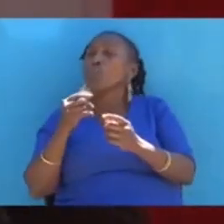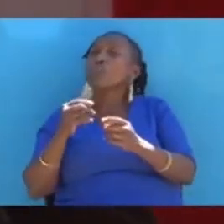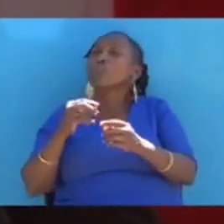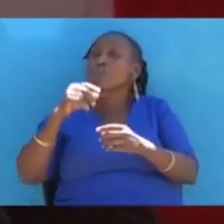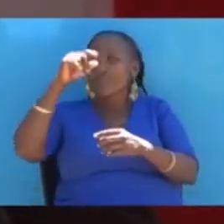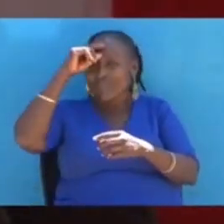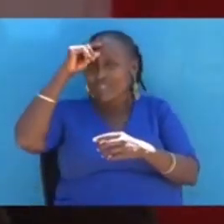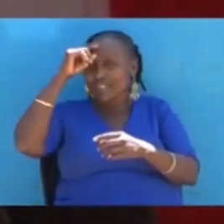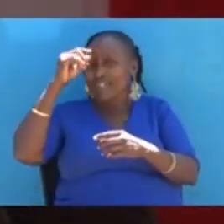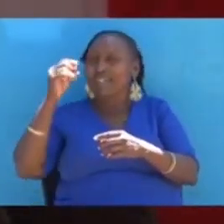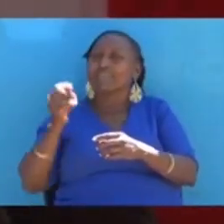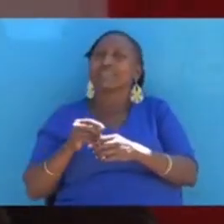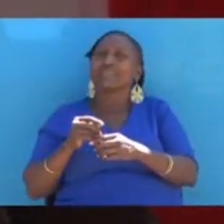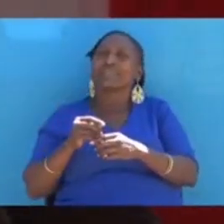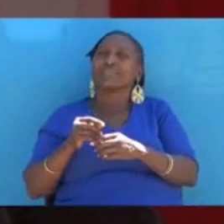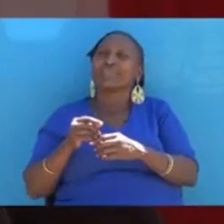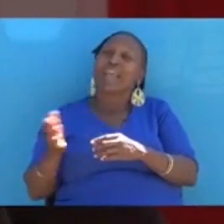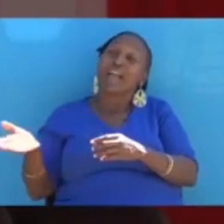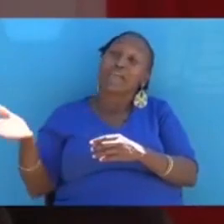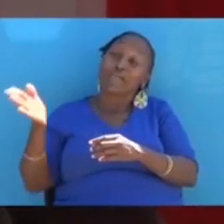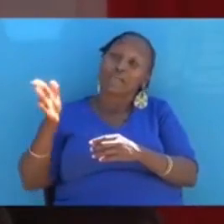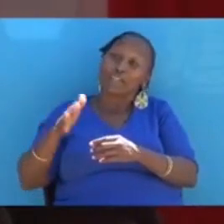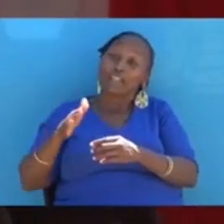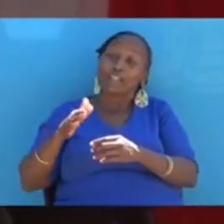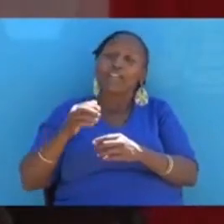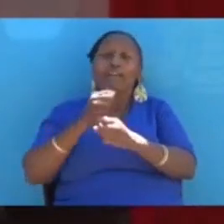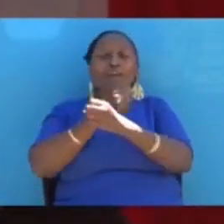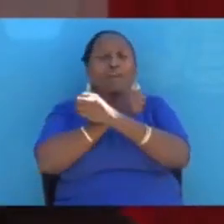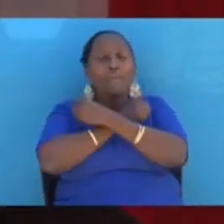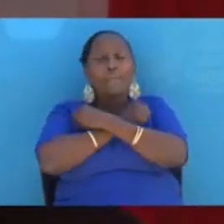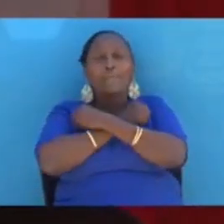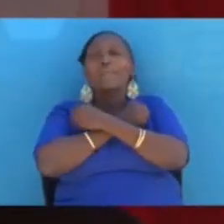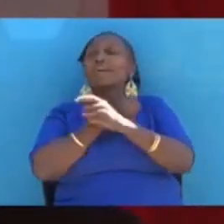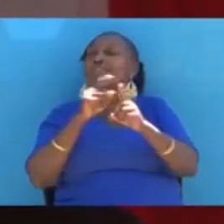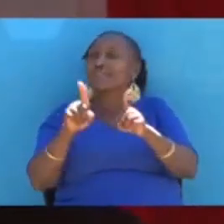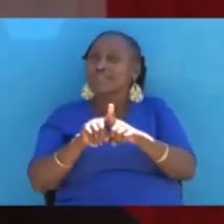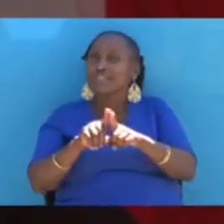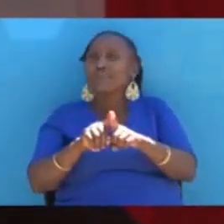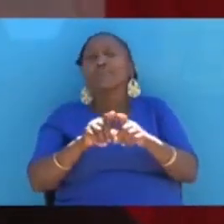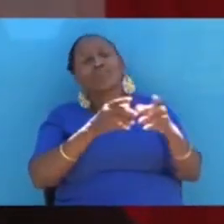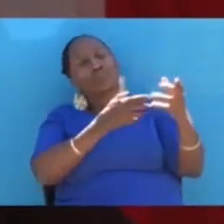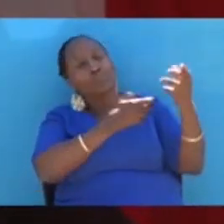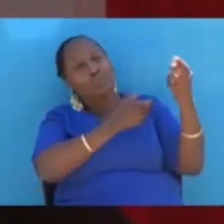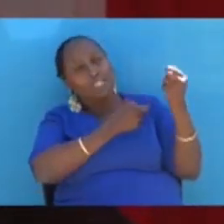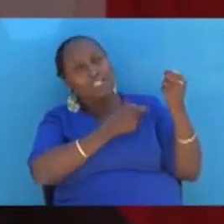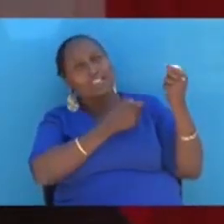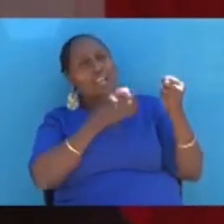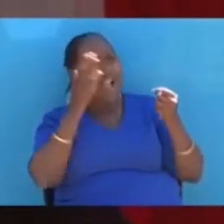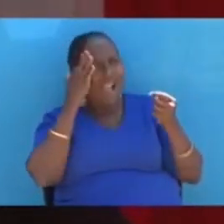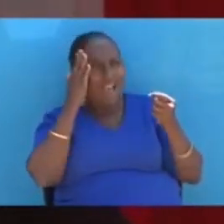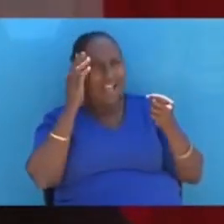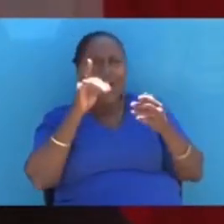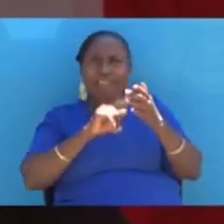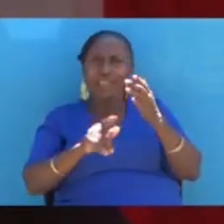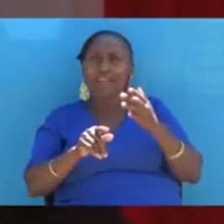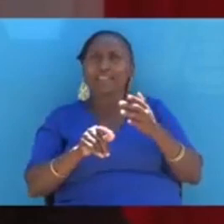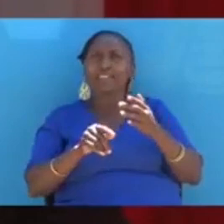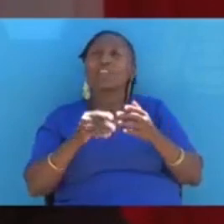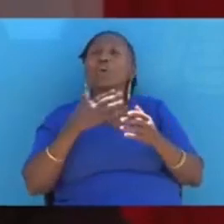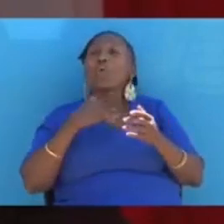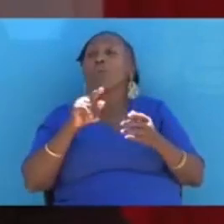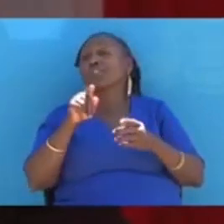kwa sababu anampenda na anamuamini, na anajua watu ya Narok ni wafanya kazi, na anataka